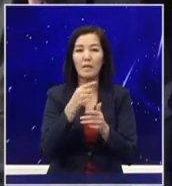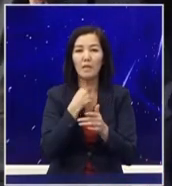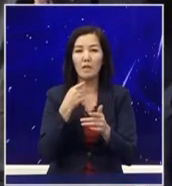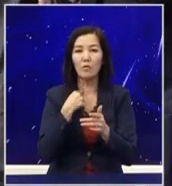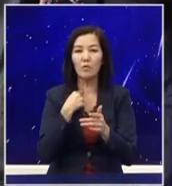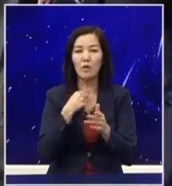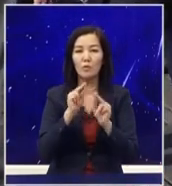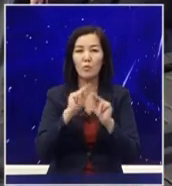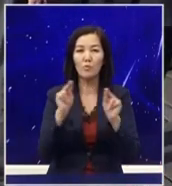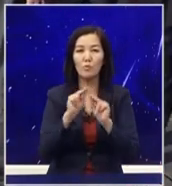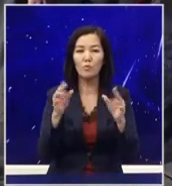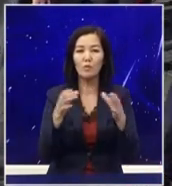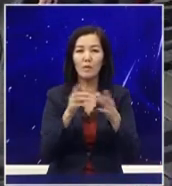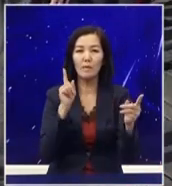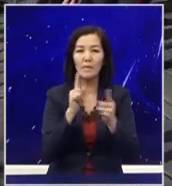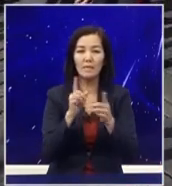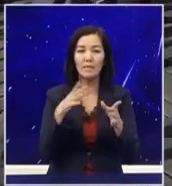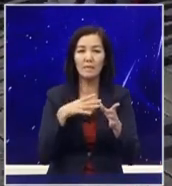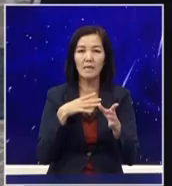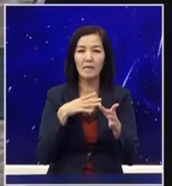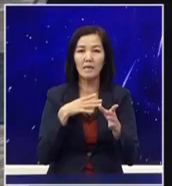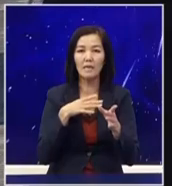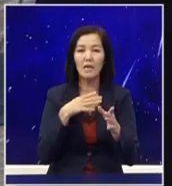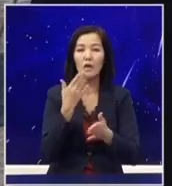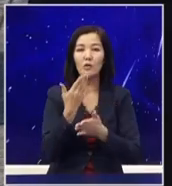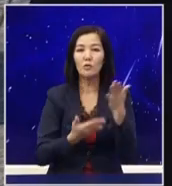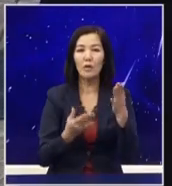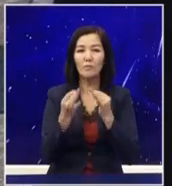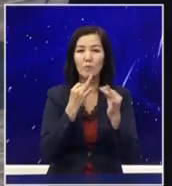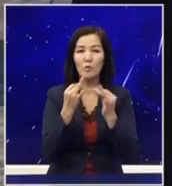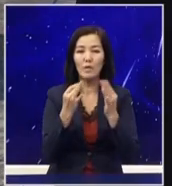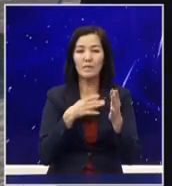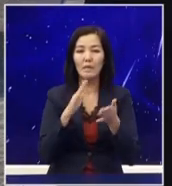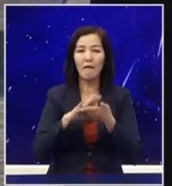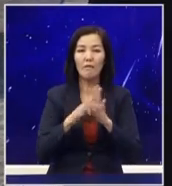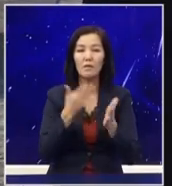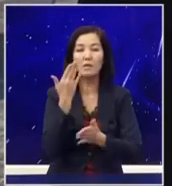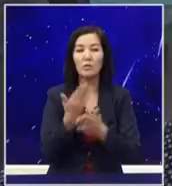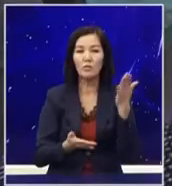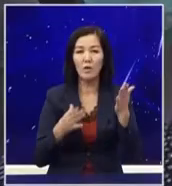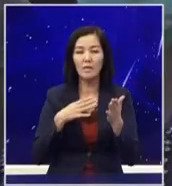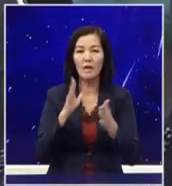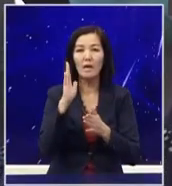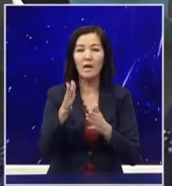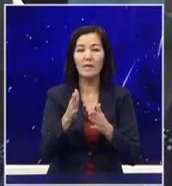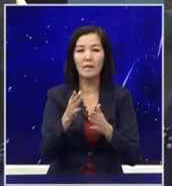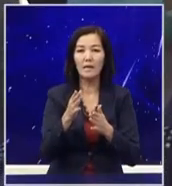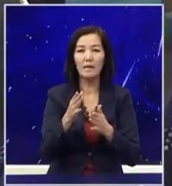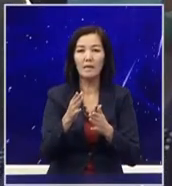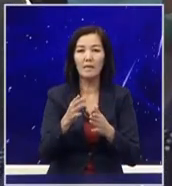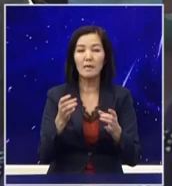талдықорғандық оқытушылармен кездесті. Сәл аялдап, азгем сұхбаттасты. Қал жағдайларын сұрап білді. Алда келе жатқан